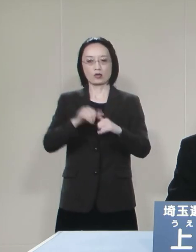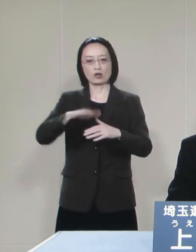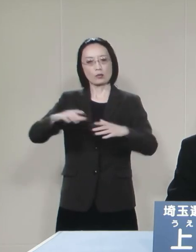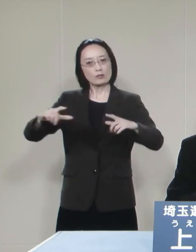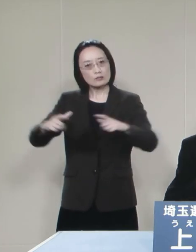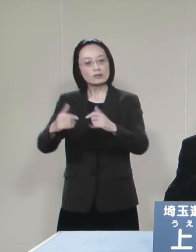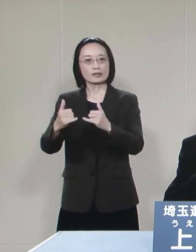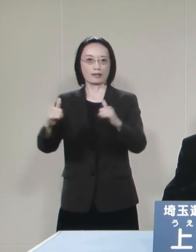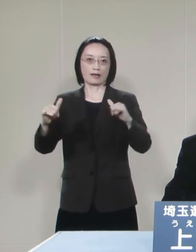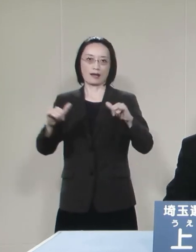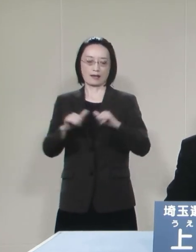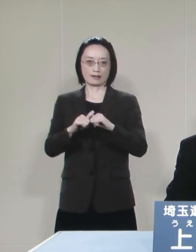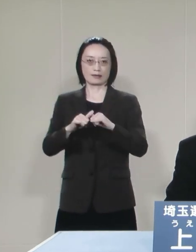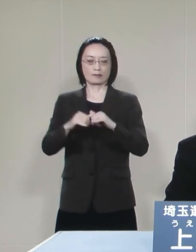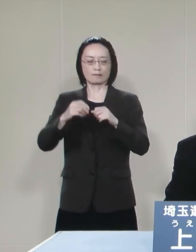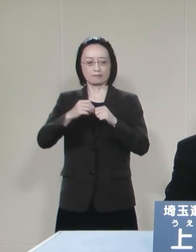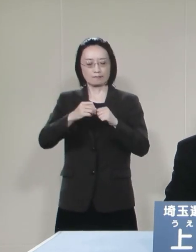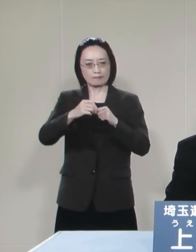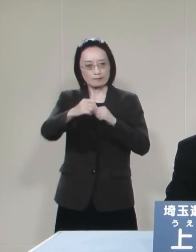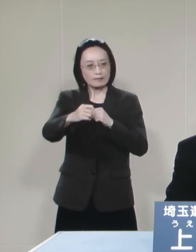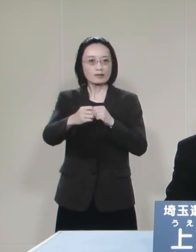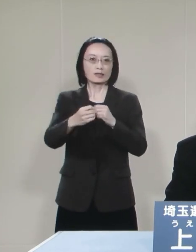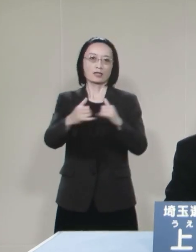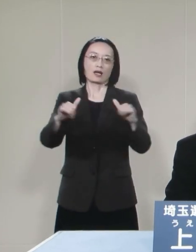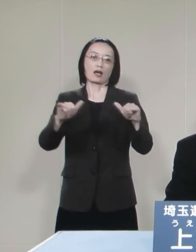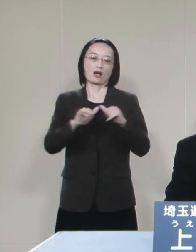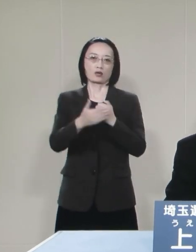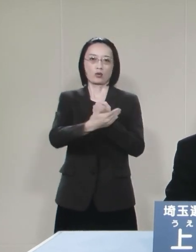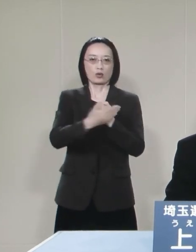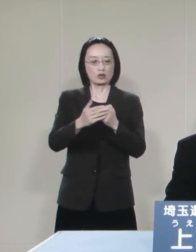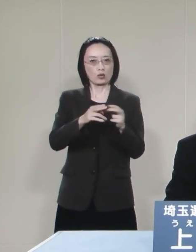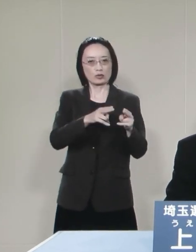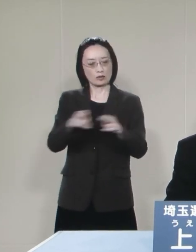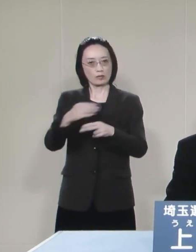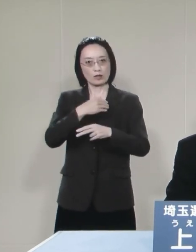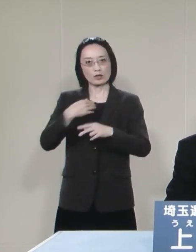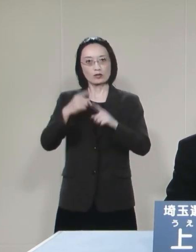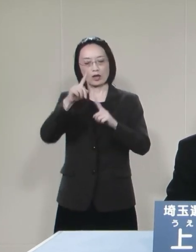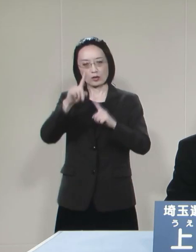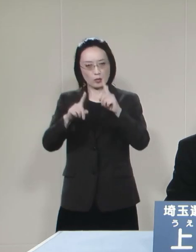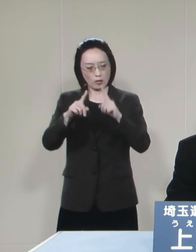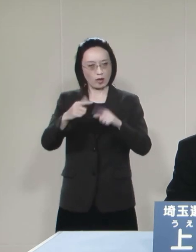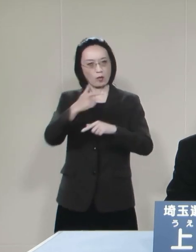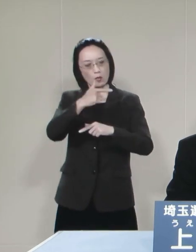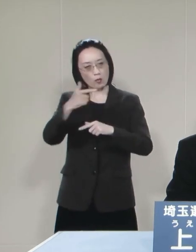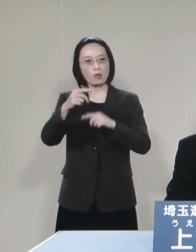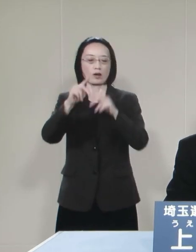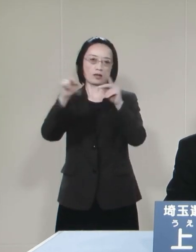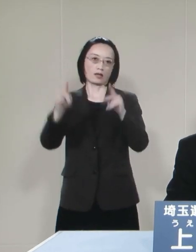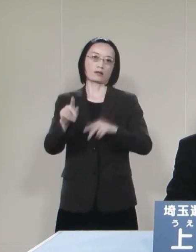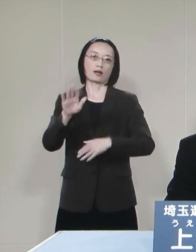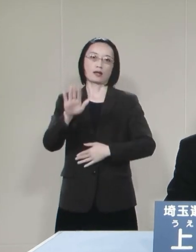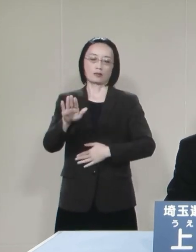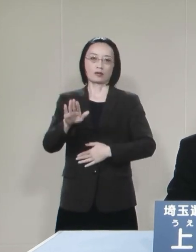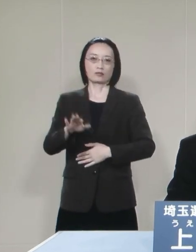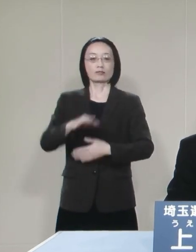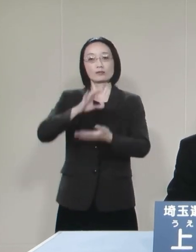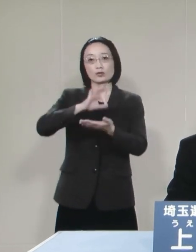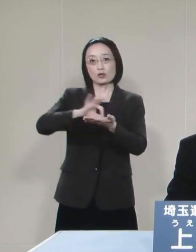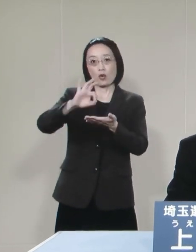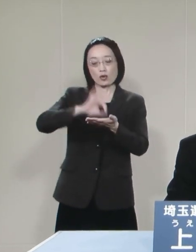ますが、持続可能な社会保障制度が作れるかどうか、これが大きな課題です。消費税